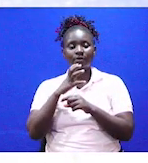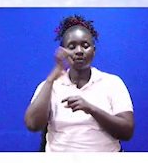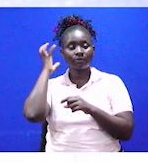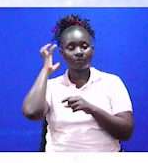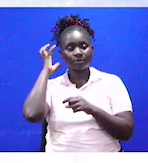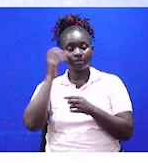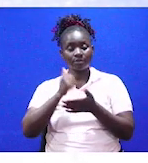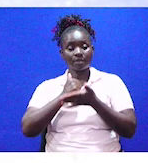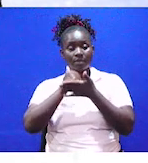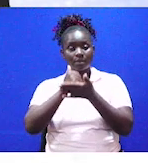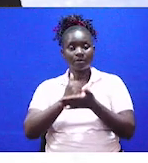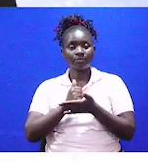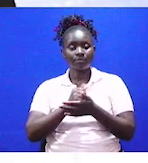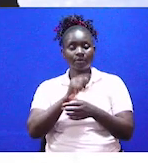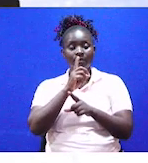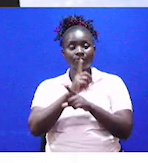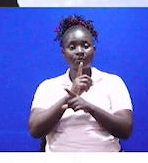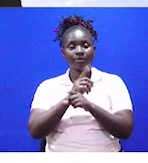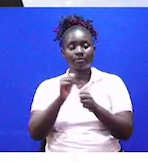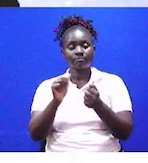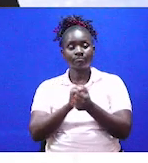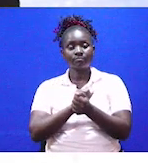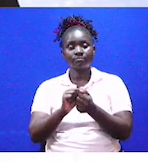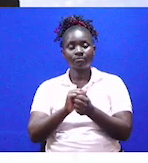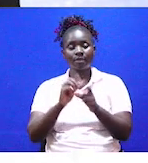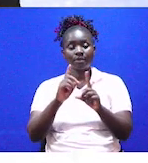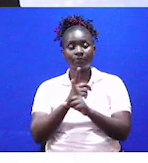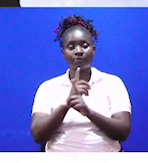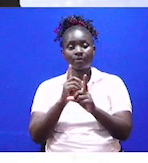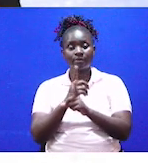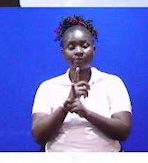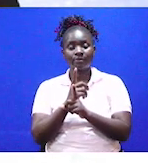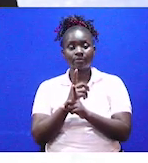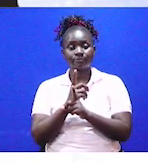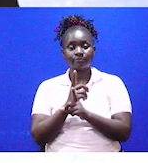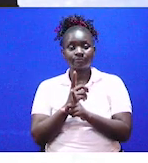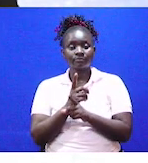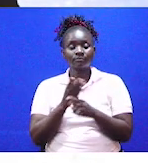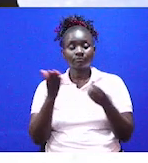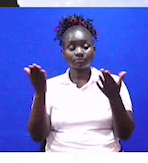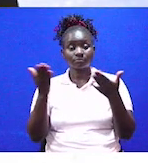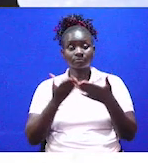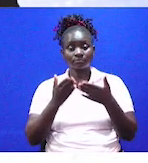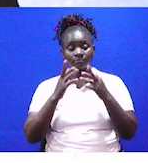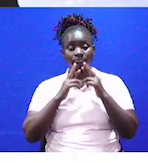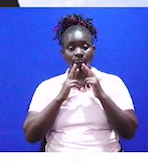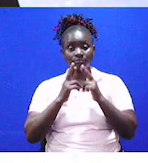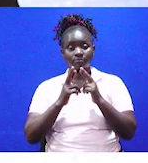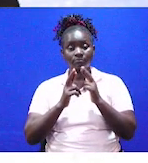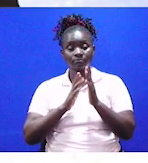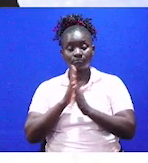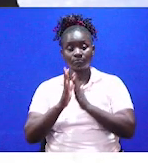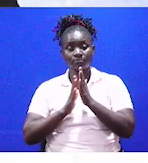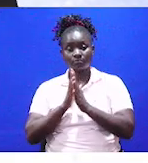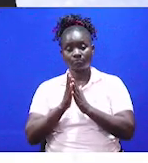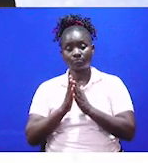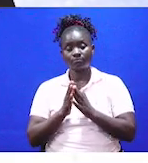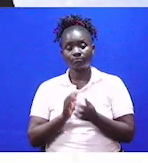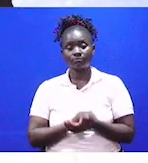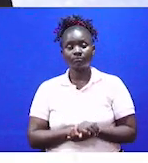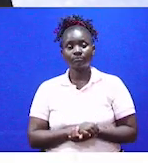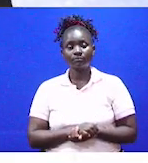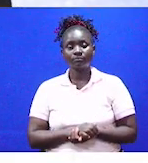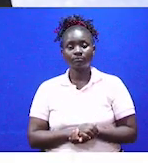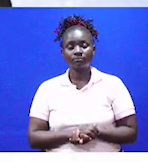chilaba konya na kubatanga kuruwa sobo saria huwe chingencho. Muriki oito Paul Kapokara na nyara kwa wikira na sense meyo ya gesima ya kutuwele ni roboti